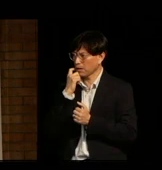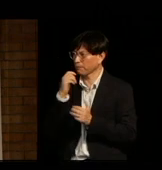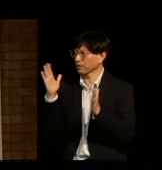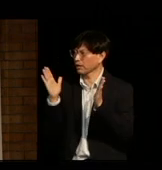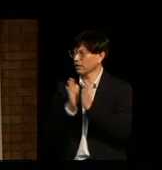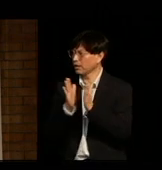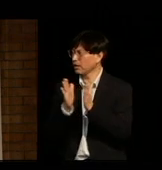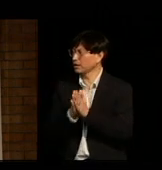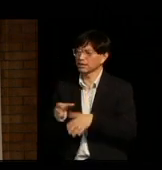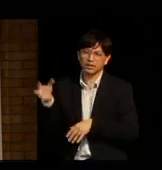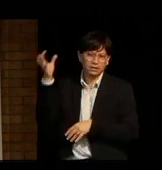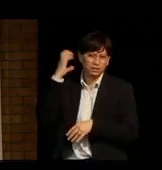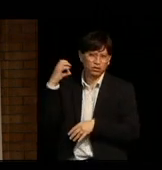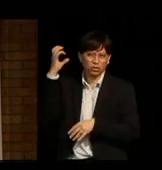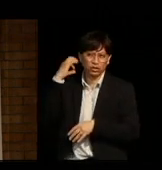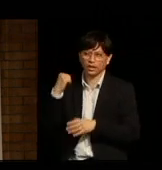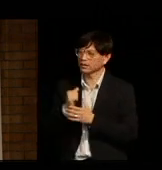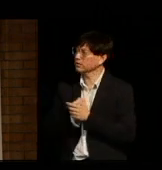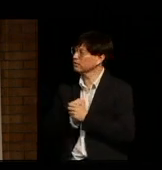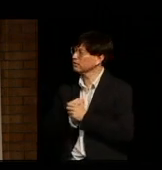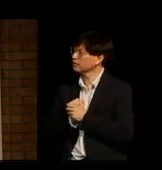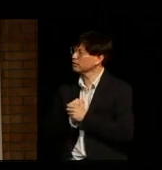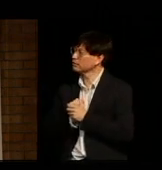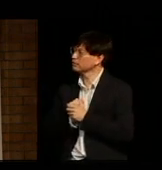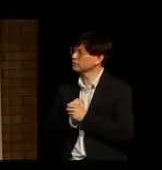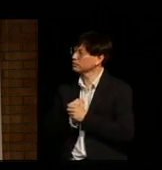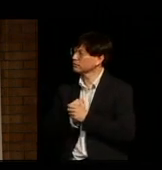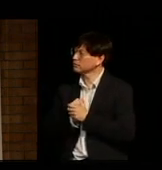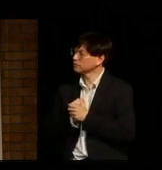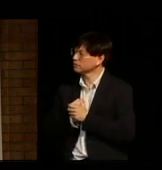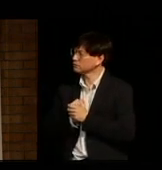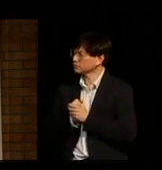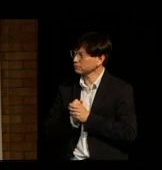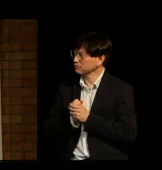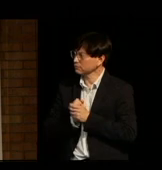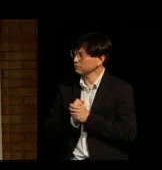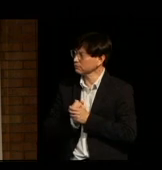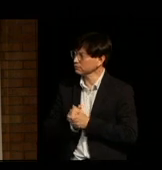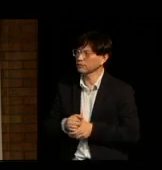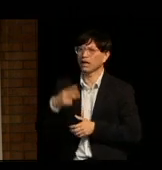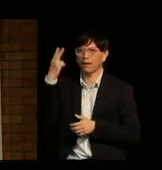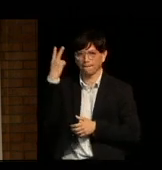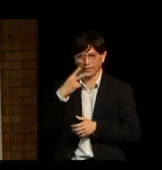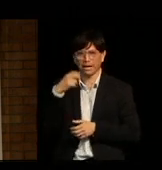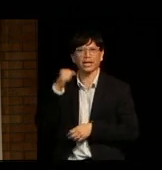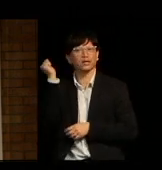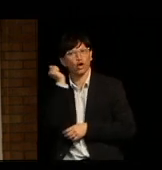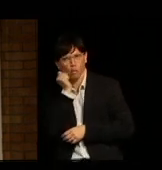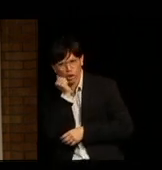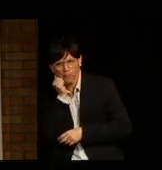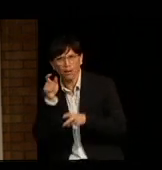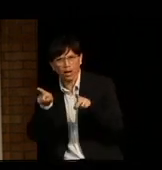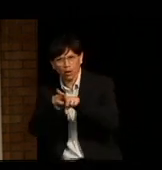ha ascoltato questo grido di cui S di cui parlava il papa ehm veramente come una madre